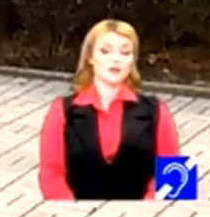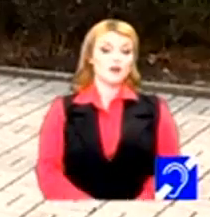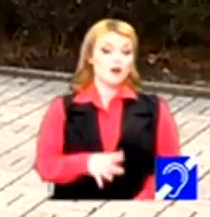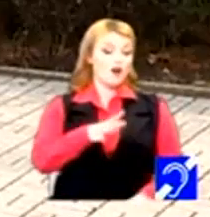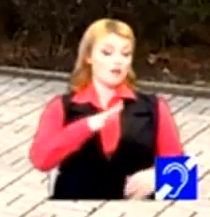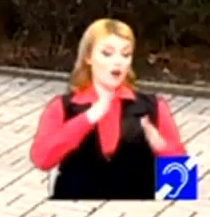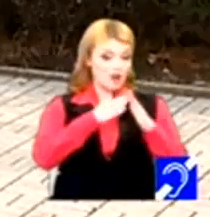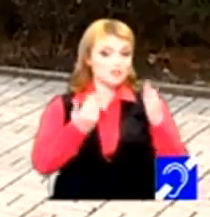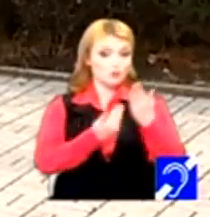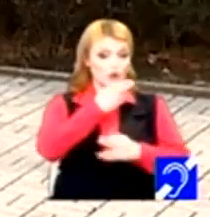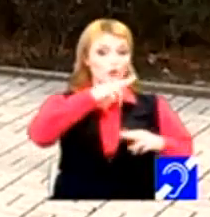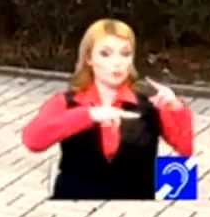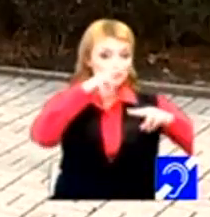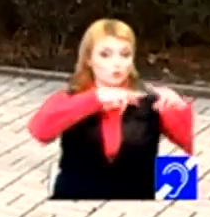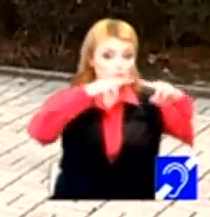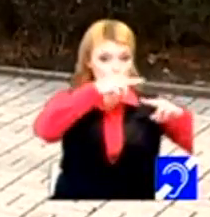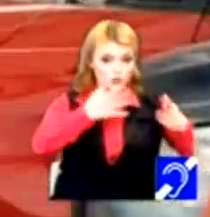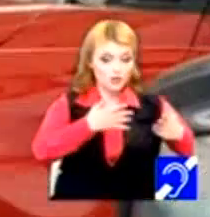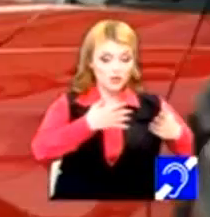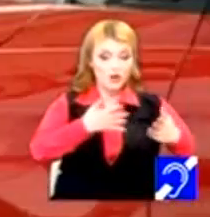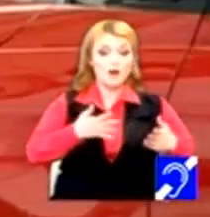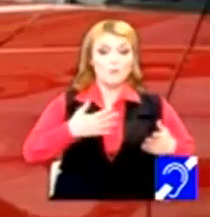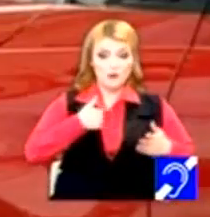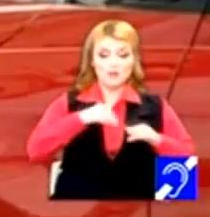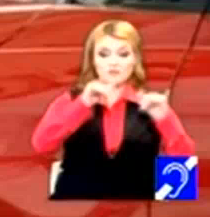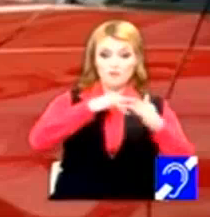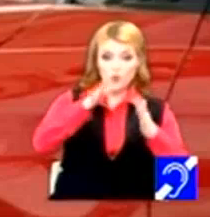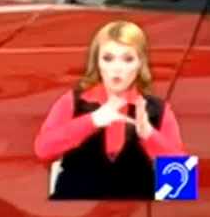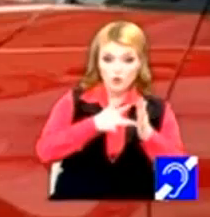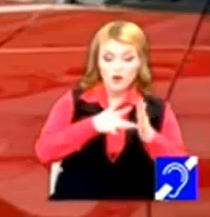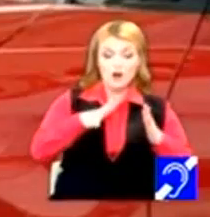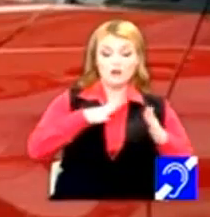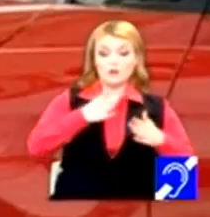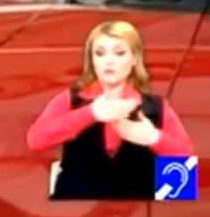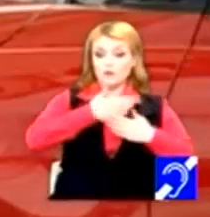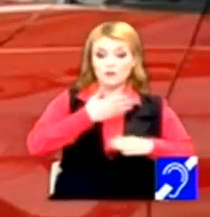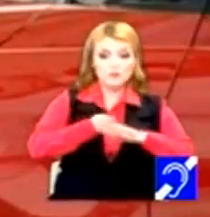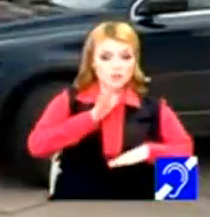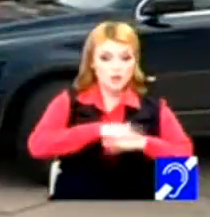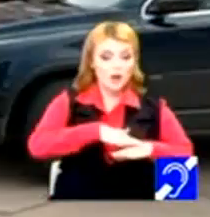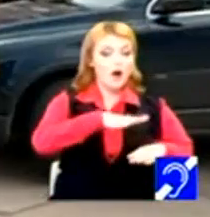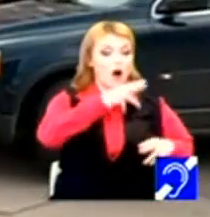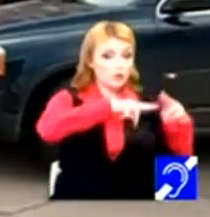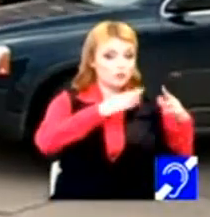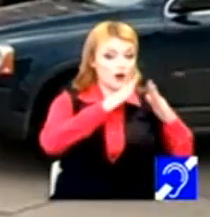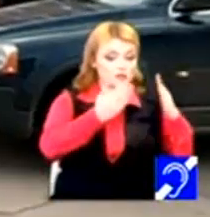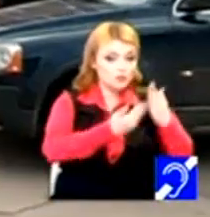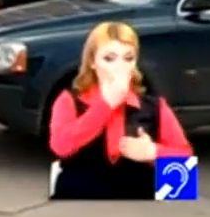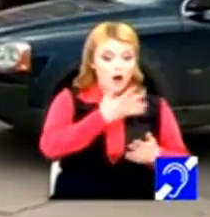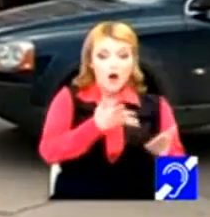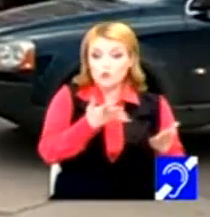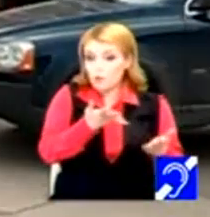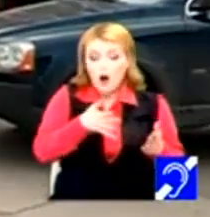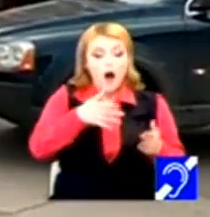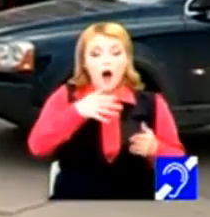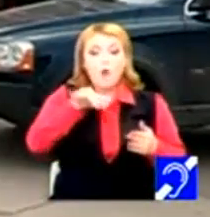220. Deci noi nu am extins orașul, nu am creat străzi noi, noi am sufocat orașul. Vă dați seama, 60.000 de apartamente, asta înseamnă cel puțin